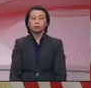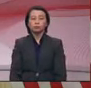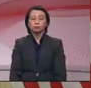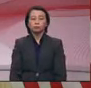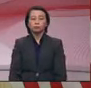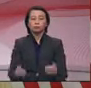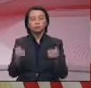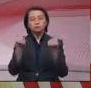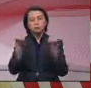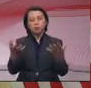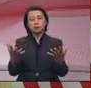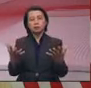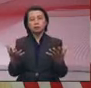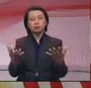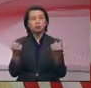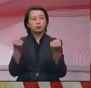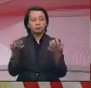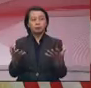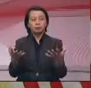Ramai yang